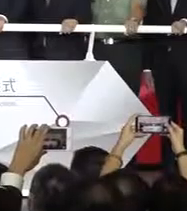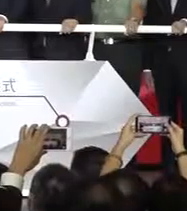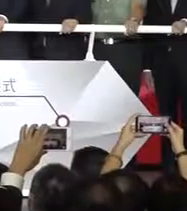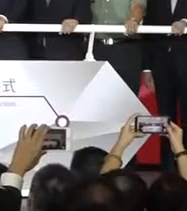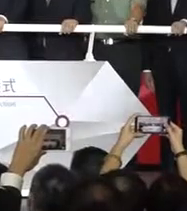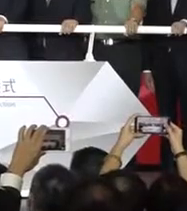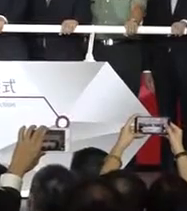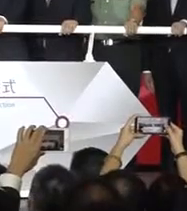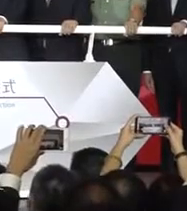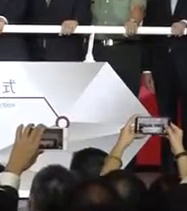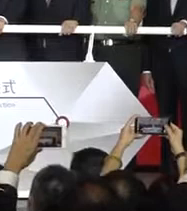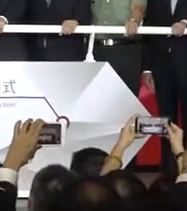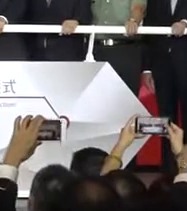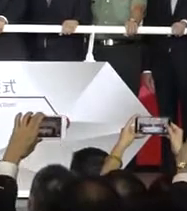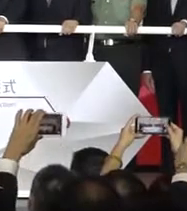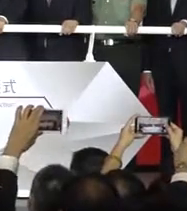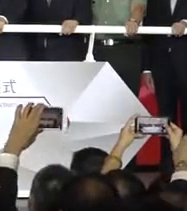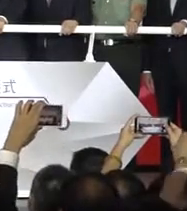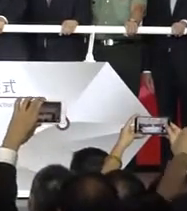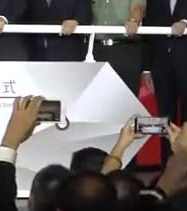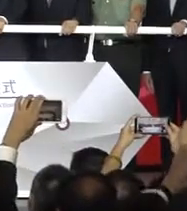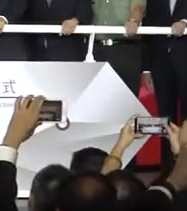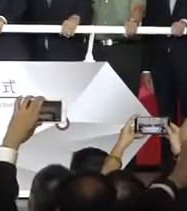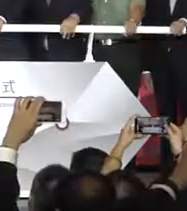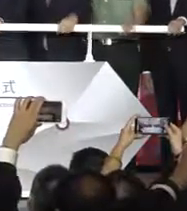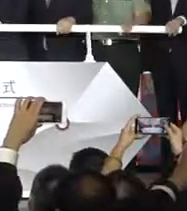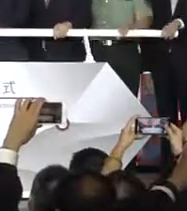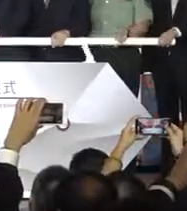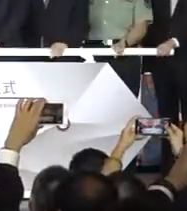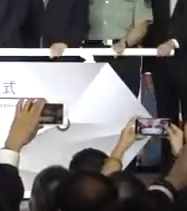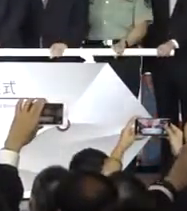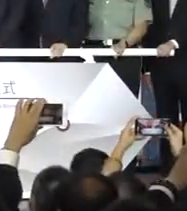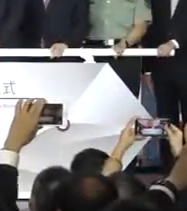准备， 三、 二、 一。